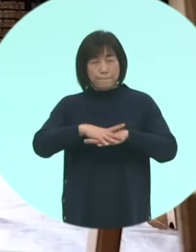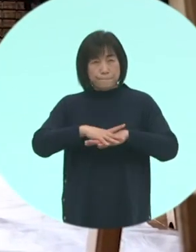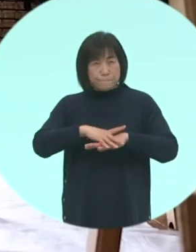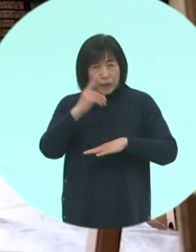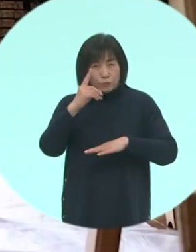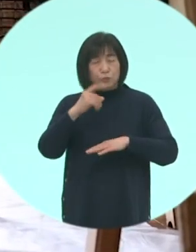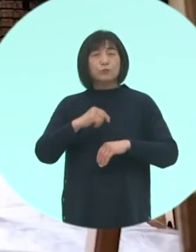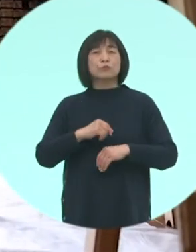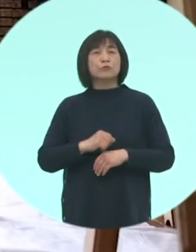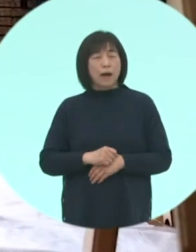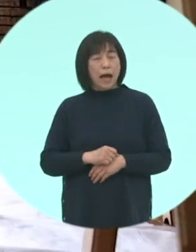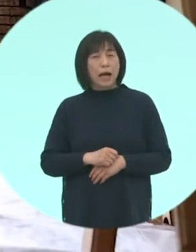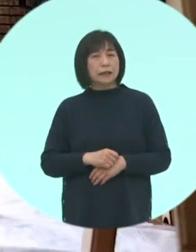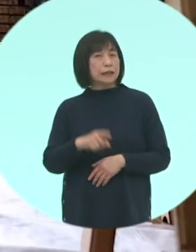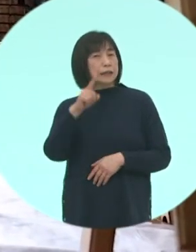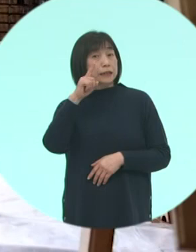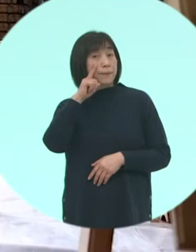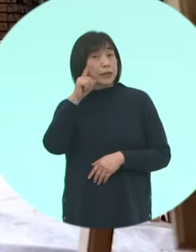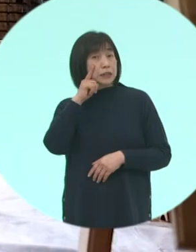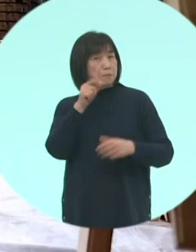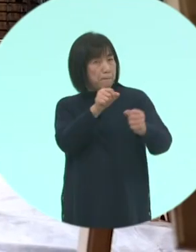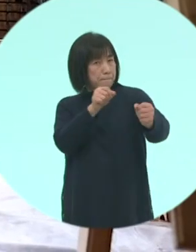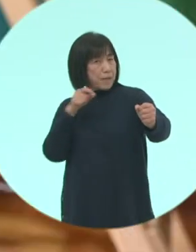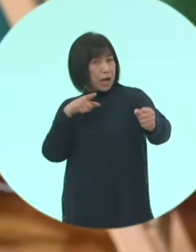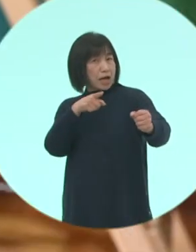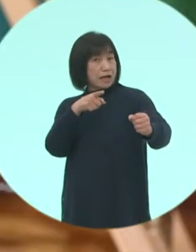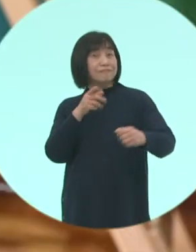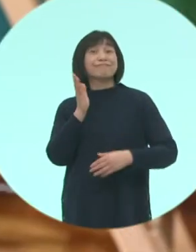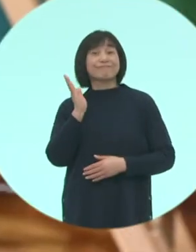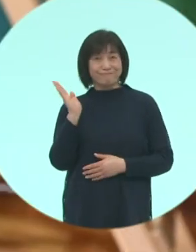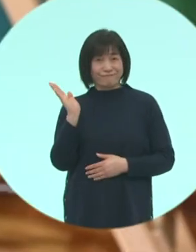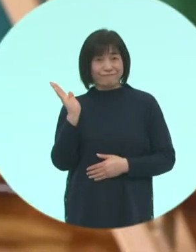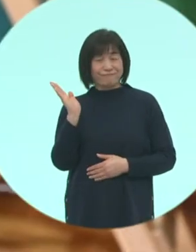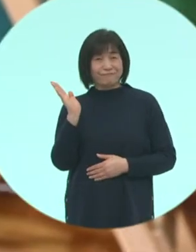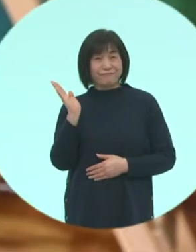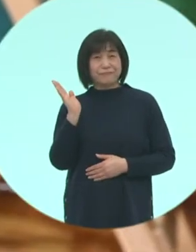は巻き藁への試し打ち。